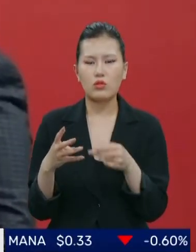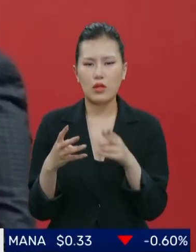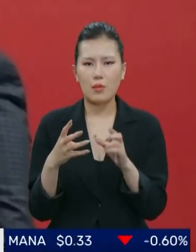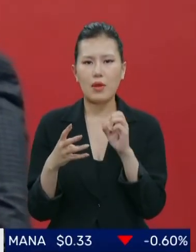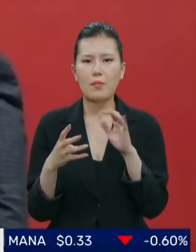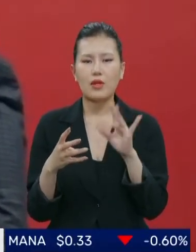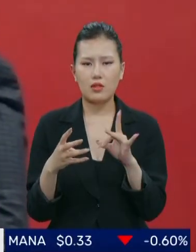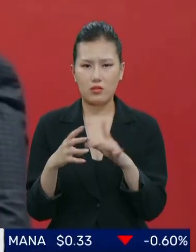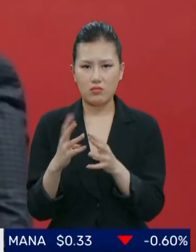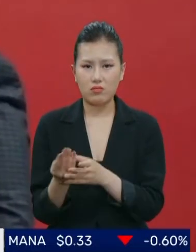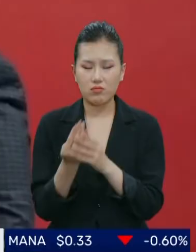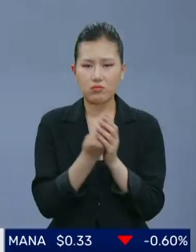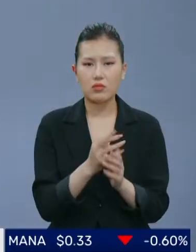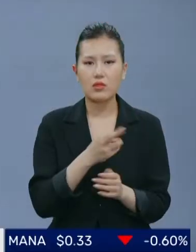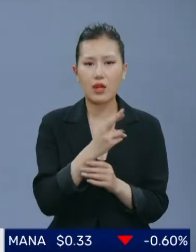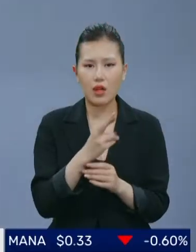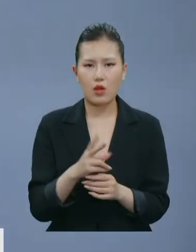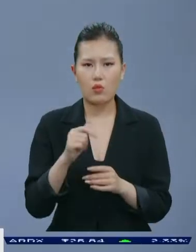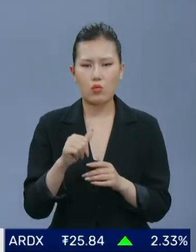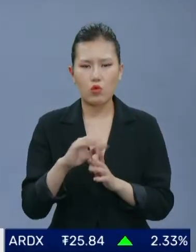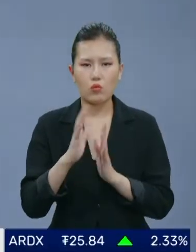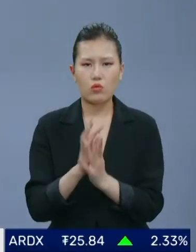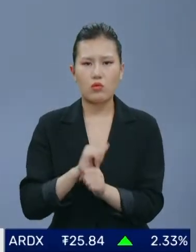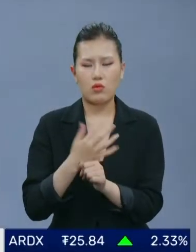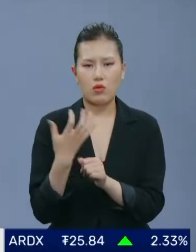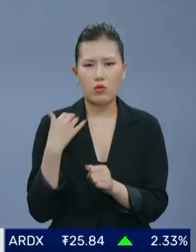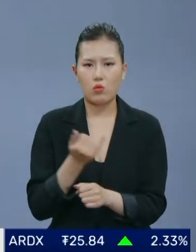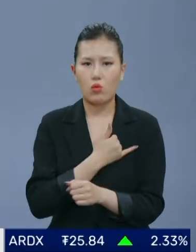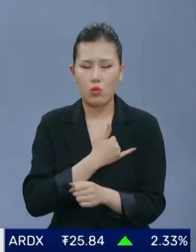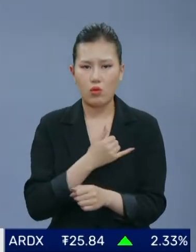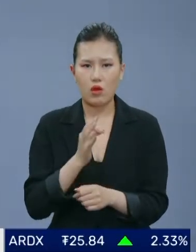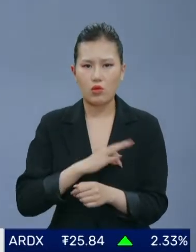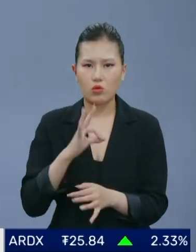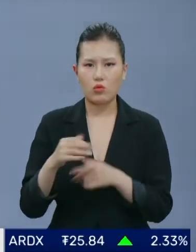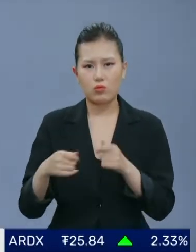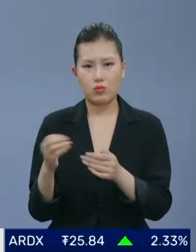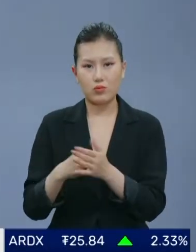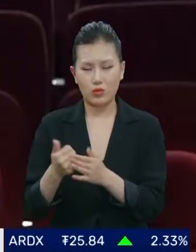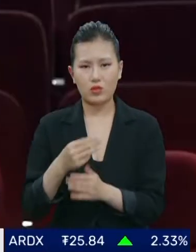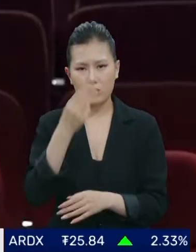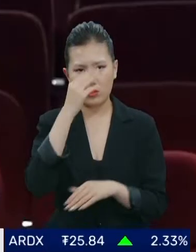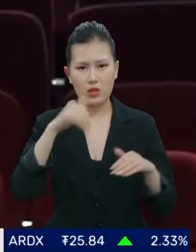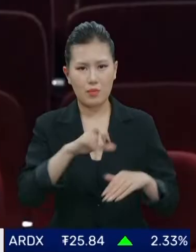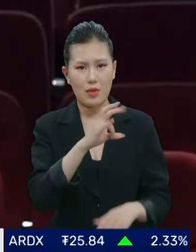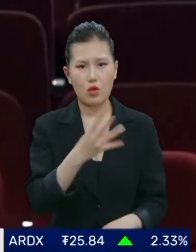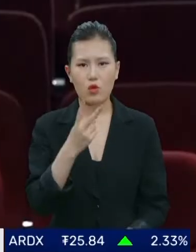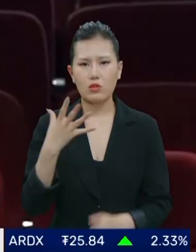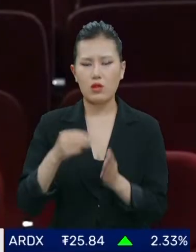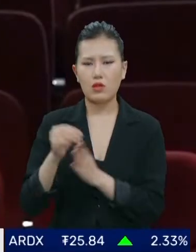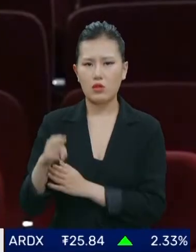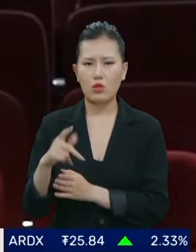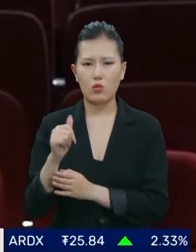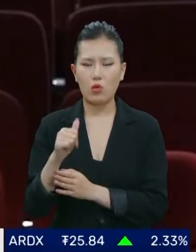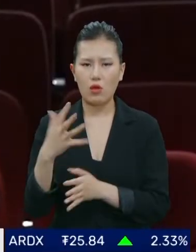нь тэдний хувьд Хөгжлийн банкны нөөц хөрөнгийг удирдах ашигтай байлгах үүрэгтэй хүмүүс. За гэтэл Чингис хаан банкнд 25 тэрбум төгрөгийн хадгаламж байршуулсан